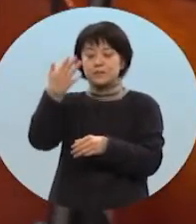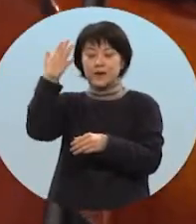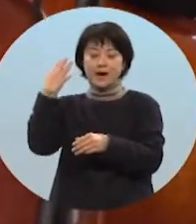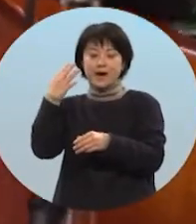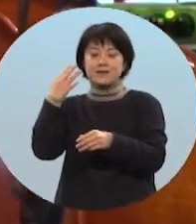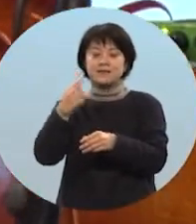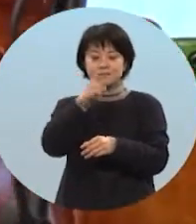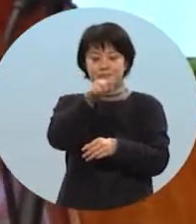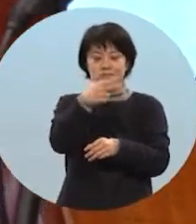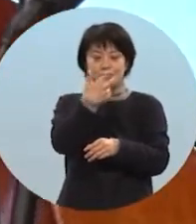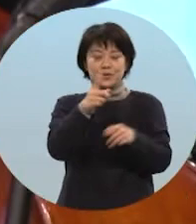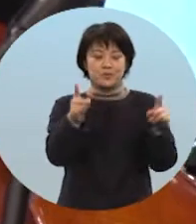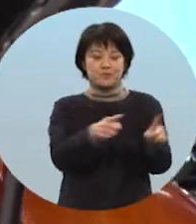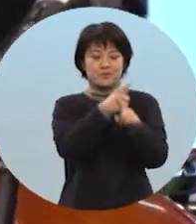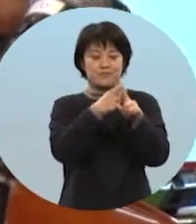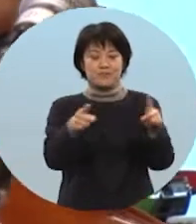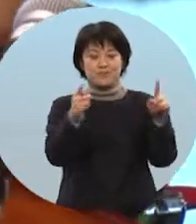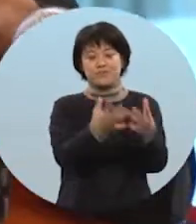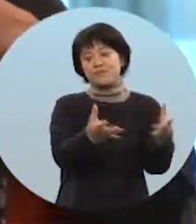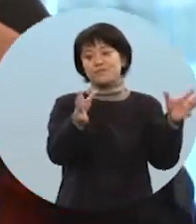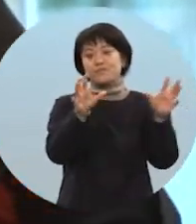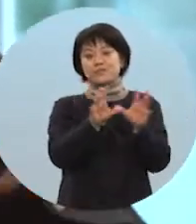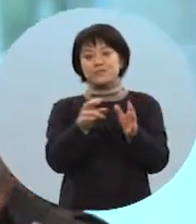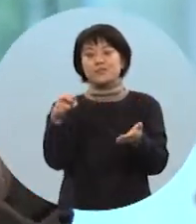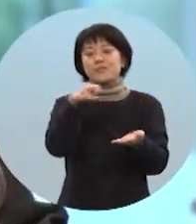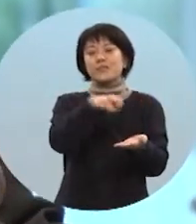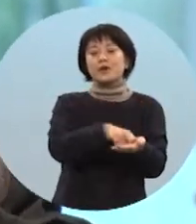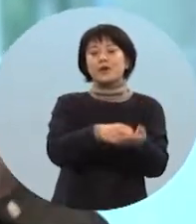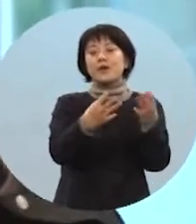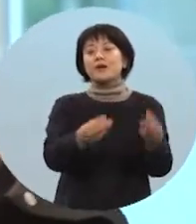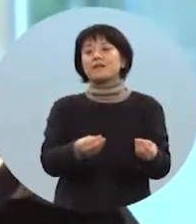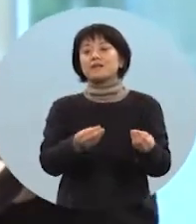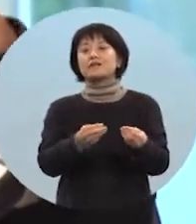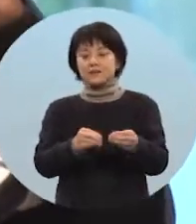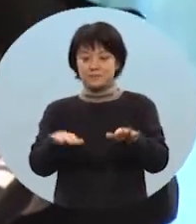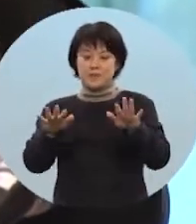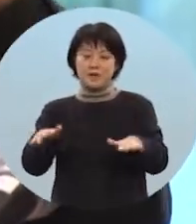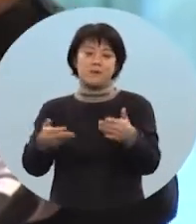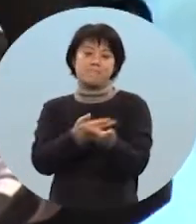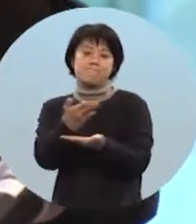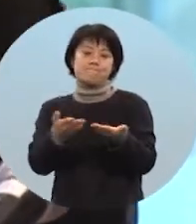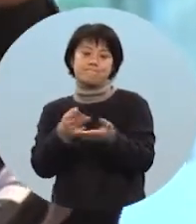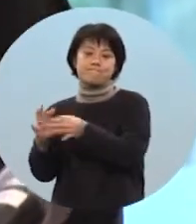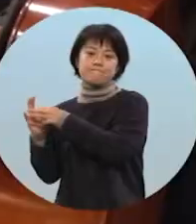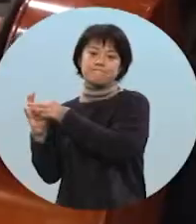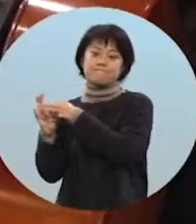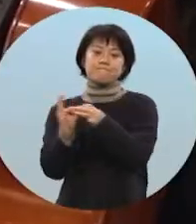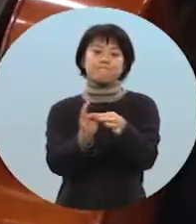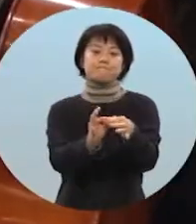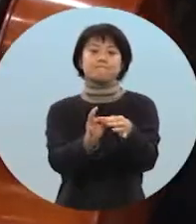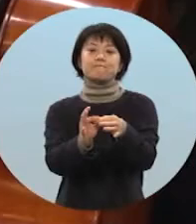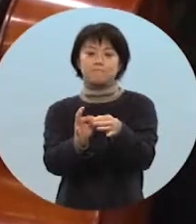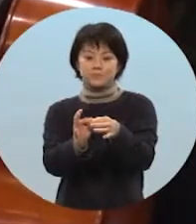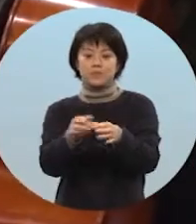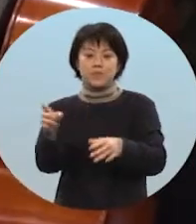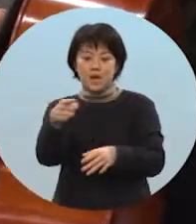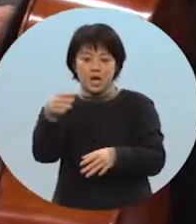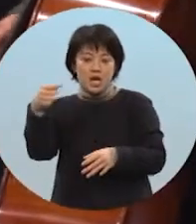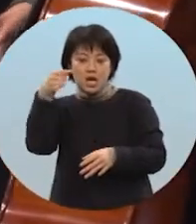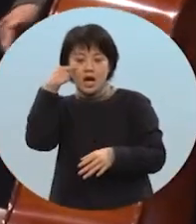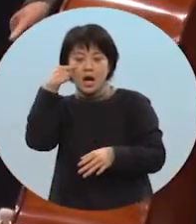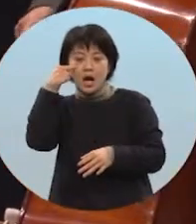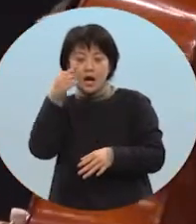身ということもあり、現在も交流を続けているそうです。第1回のビッグアップルから毎年の